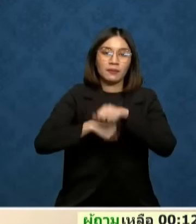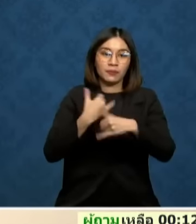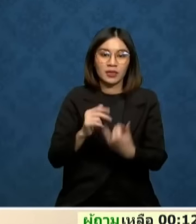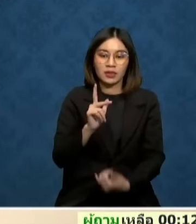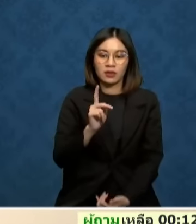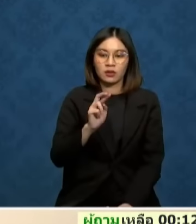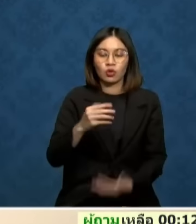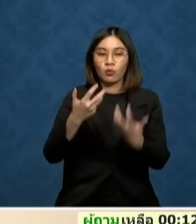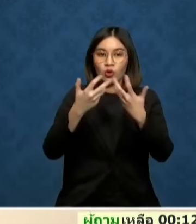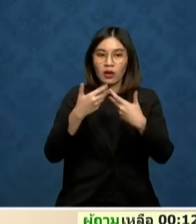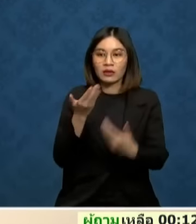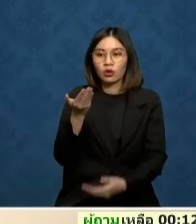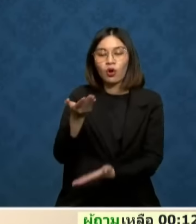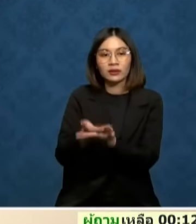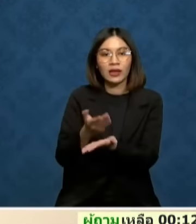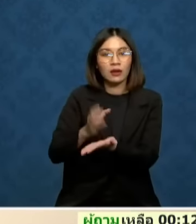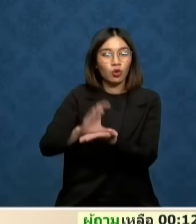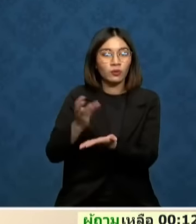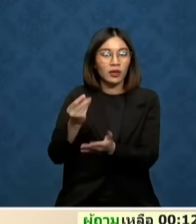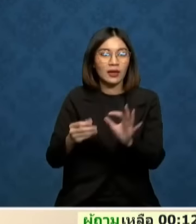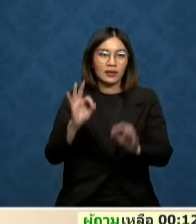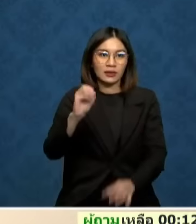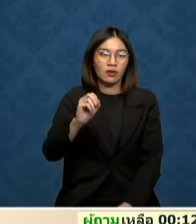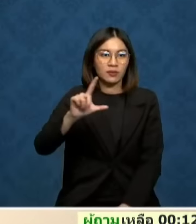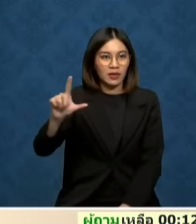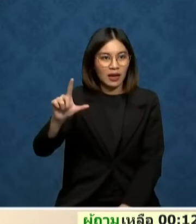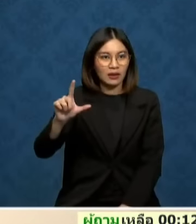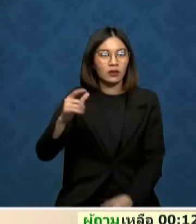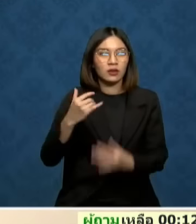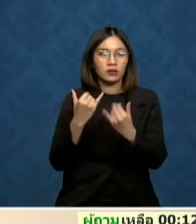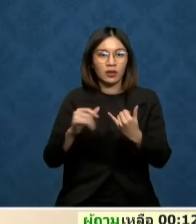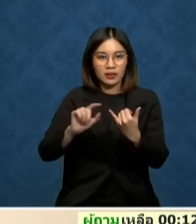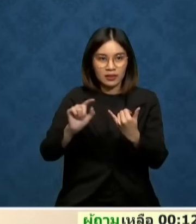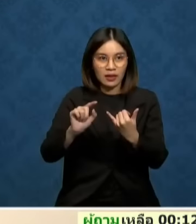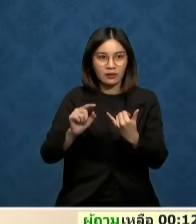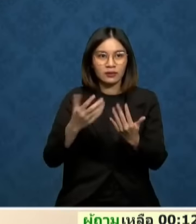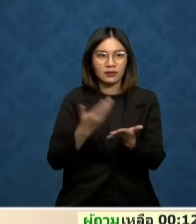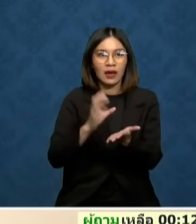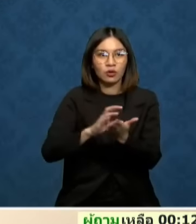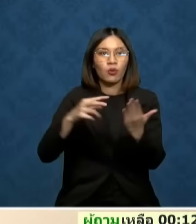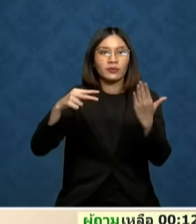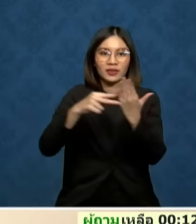กรมโรงงานอุตสาหกรรมก็ได้ขอในงบปกติไป90ล้านก็ทราบว่าเบื้องต้นโดนตัดงบประ